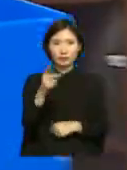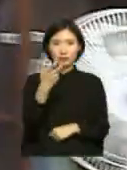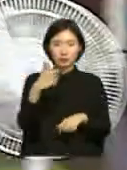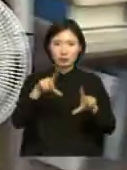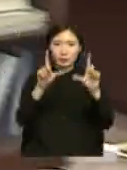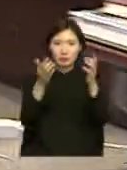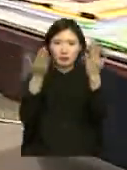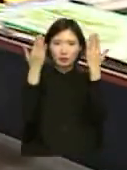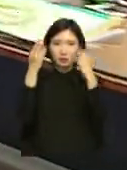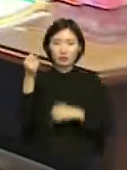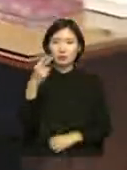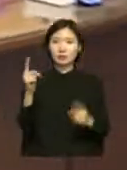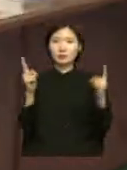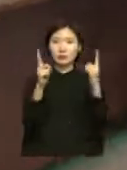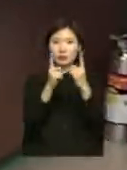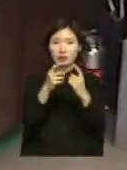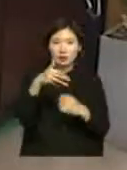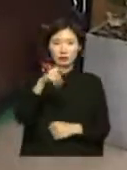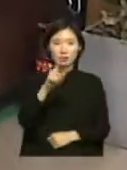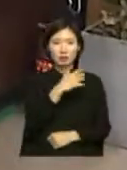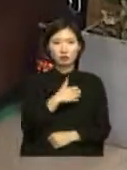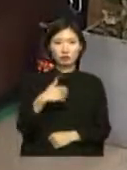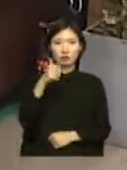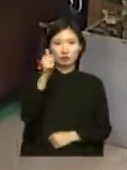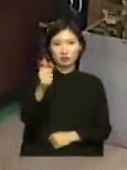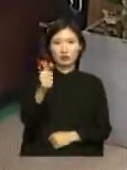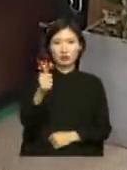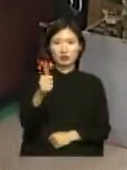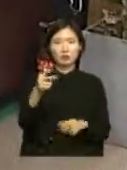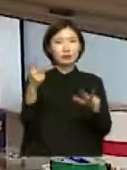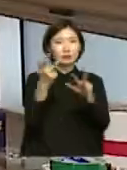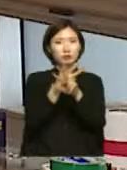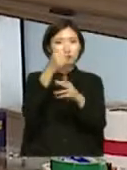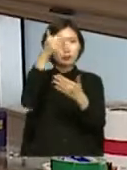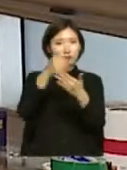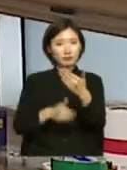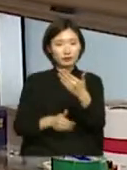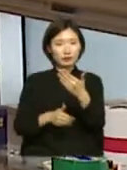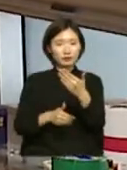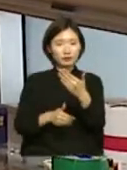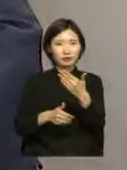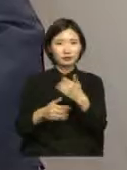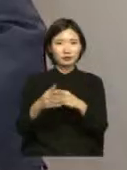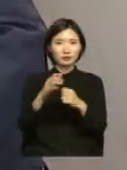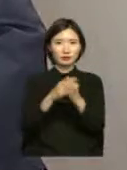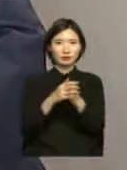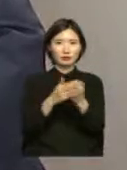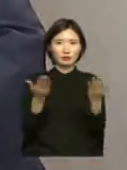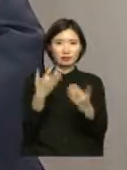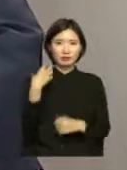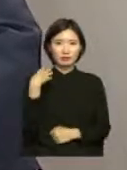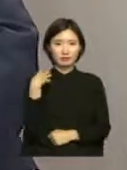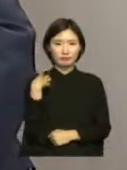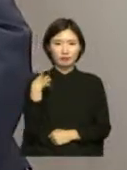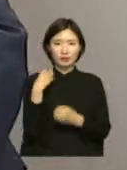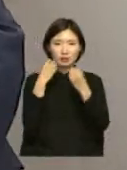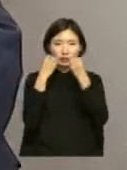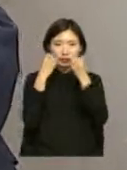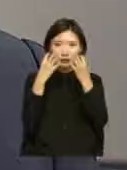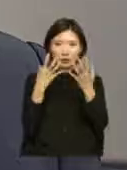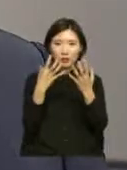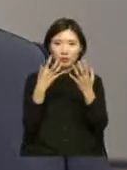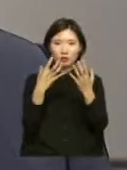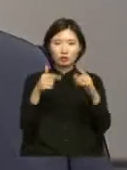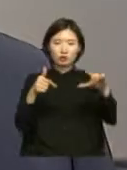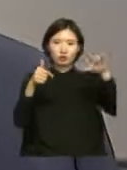170여일이 지나고 다시 만난 차성수 구청장. 일주일도 채 남지 않은 남은 임기. 곧 새 주인을 맞을